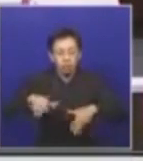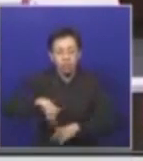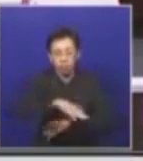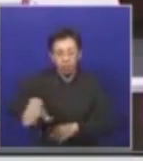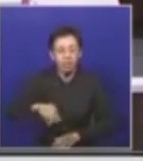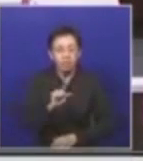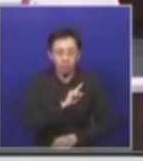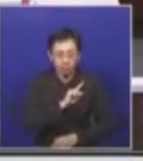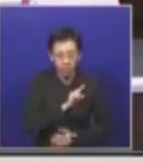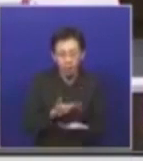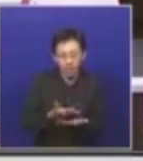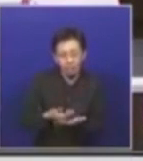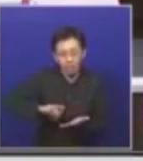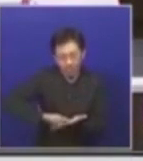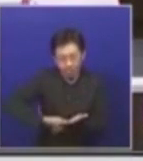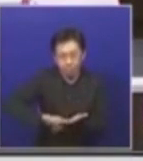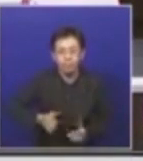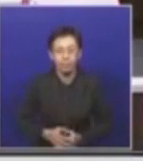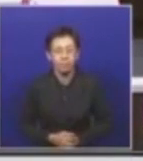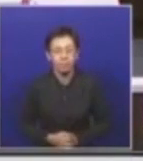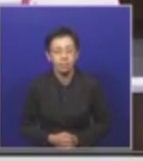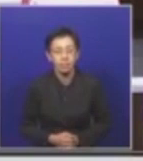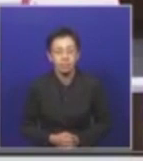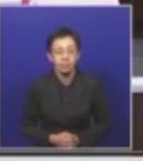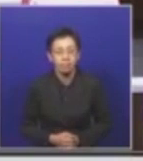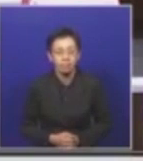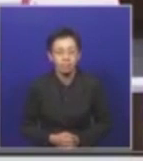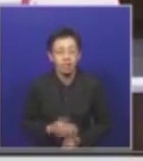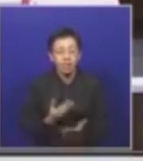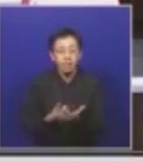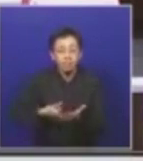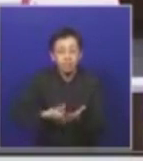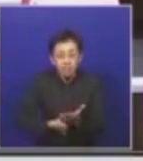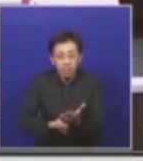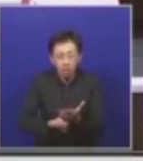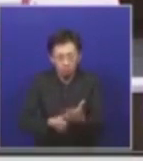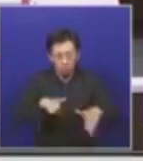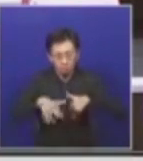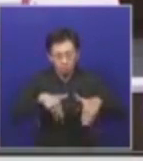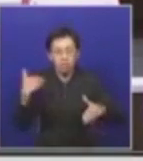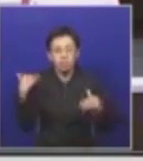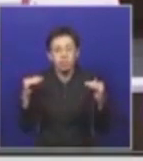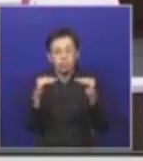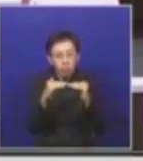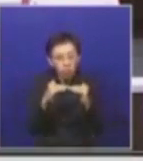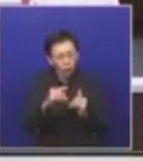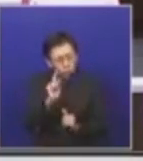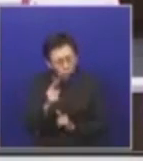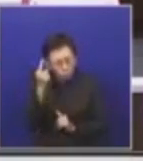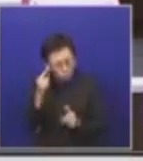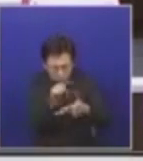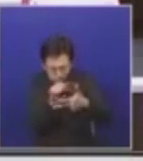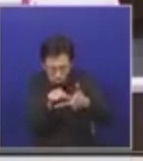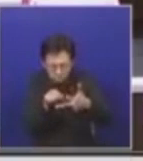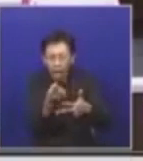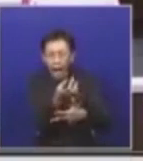ผิดชอบด้วยกันเป็นหนี้ด้วยกันเพราะนั้นมันจึงเป็นสิทธิ์ที่เขาจะต้องรู้ทีนี้การประชา